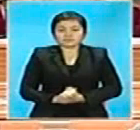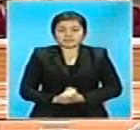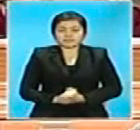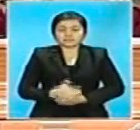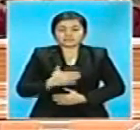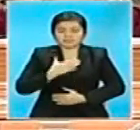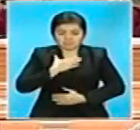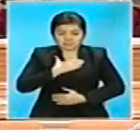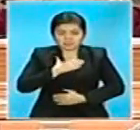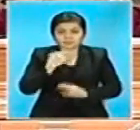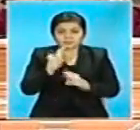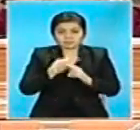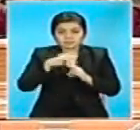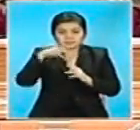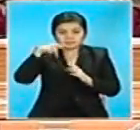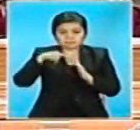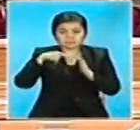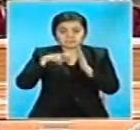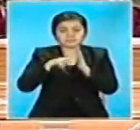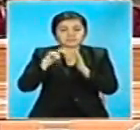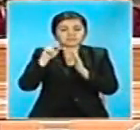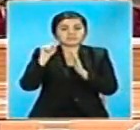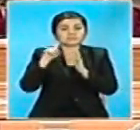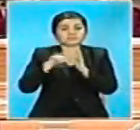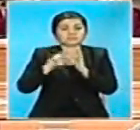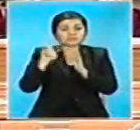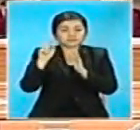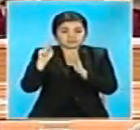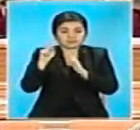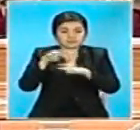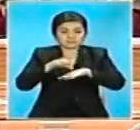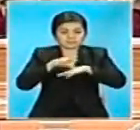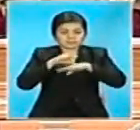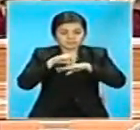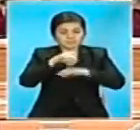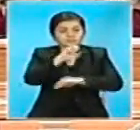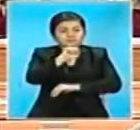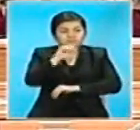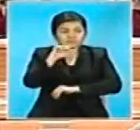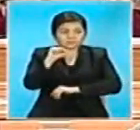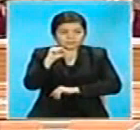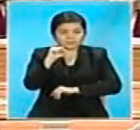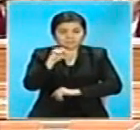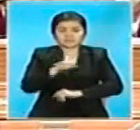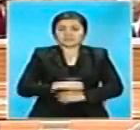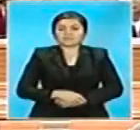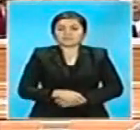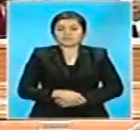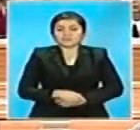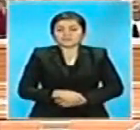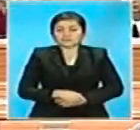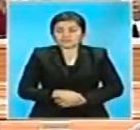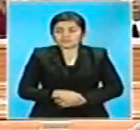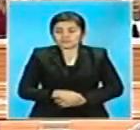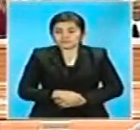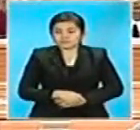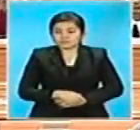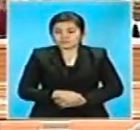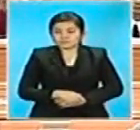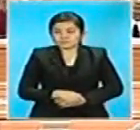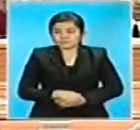กับผมนายบรรศักดิ์เกตวัฒนาสมาชิกสภาผู้แทนราษฎรจังหวัดชลบุรีพรรคพลังช